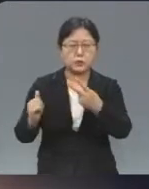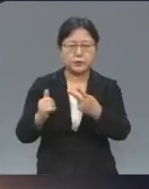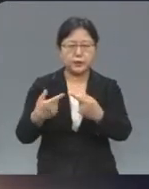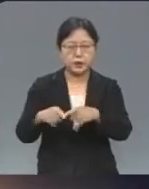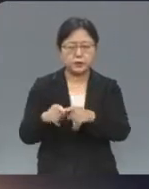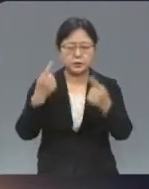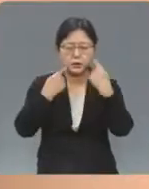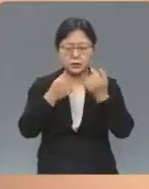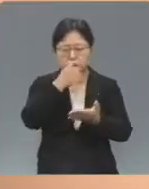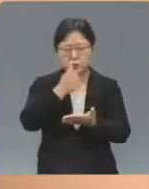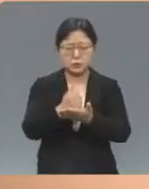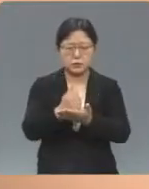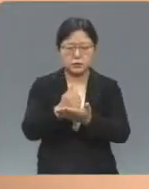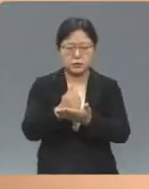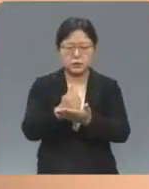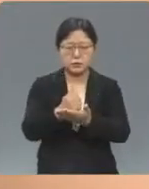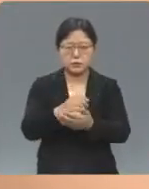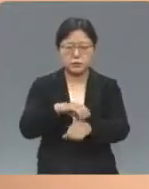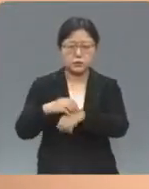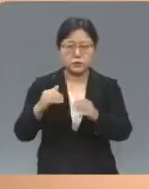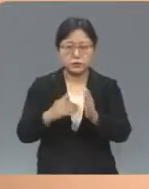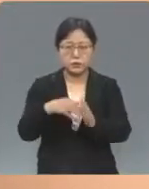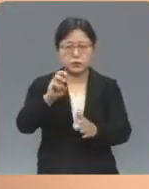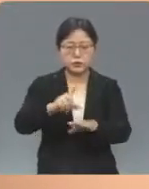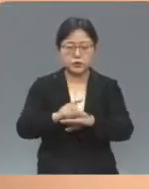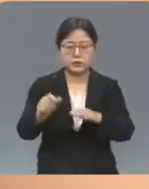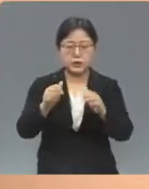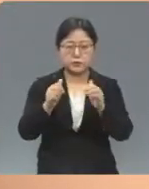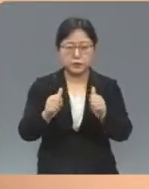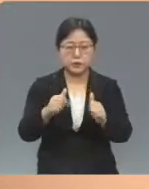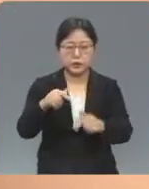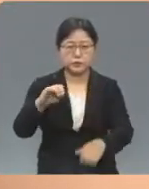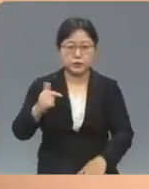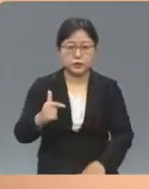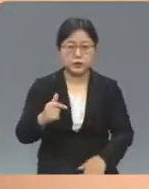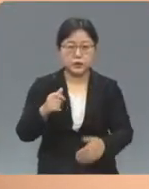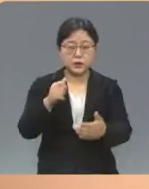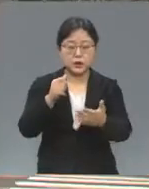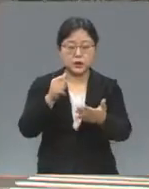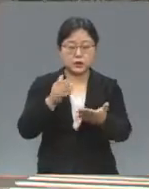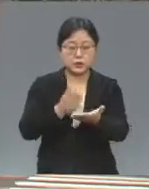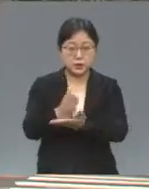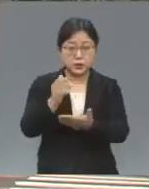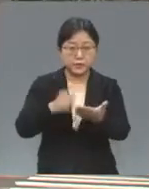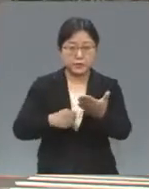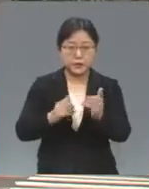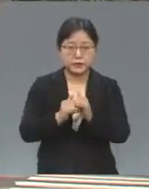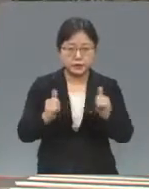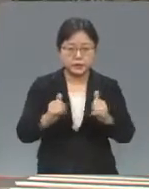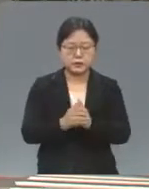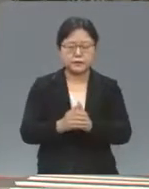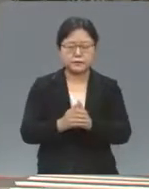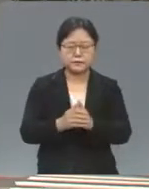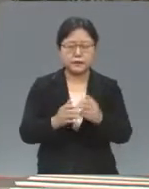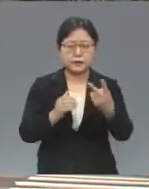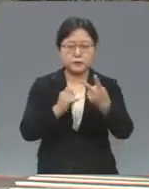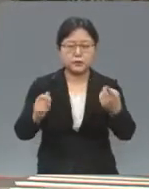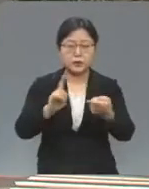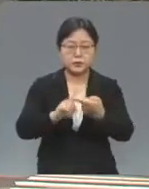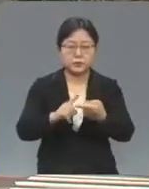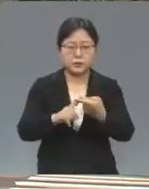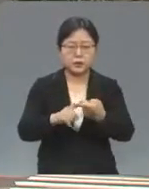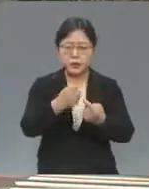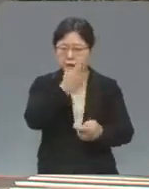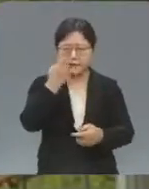상해 혐의로 구속됐습니다 광주 방법은 김종근 영장전담 부장판사는 사회자로 입건된 2명에 대해